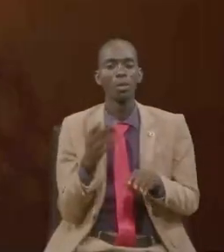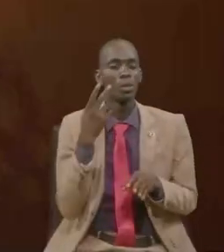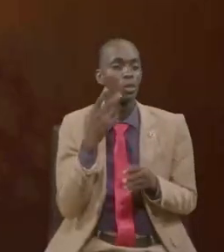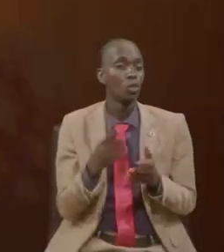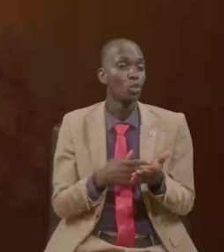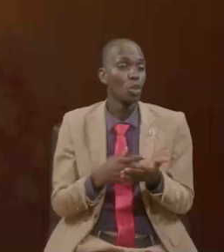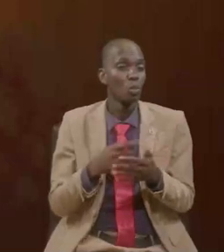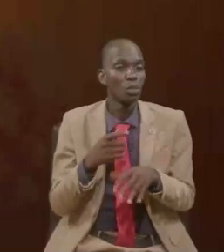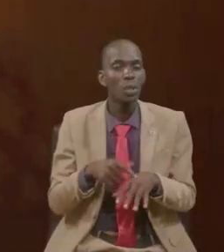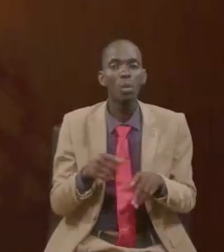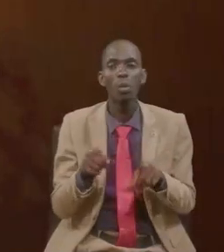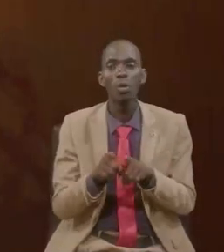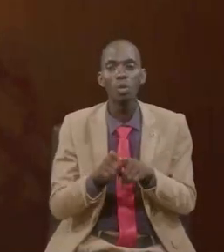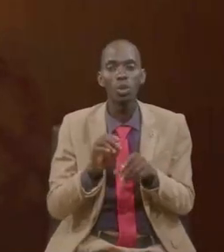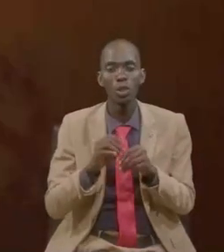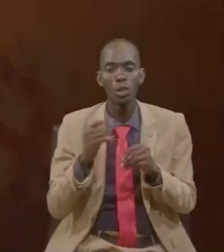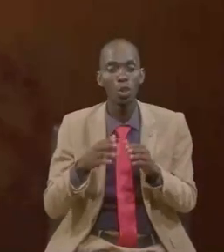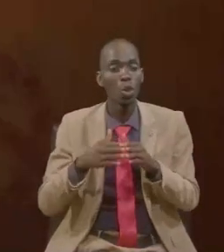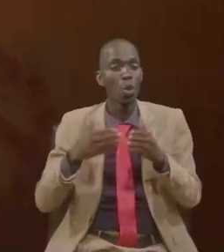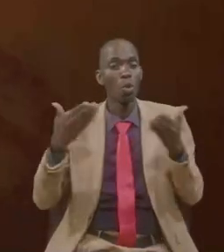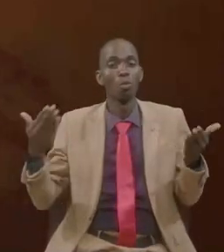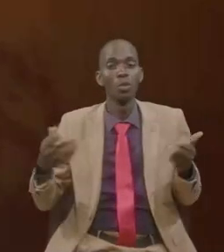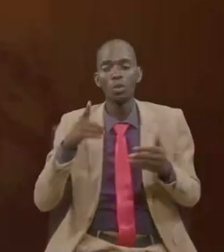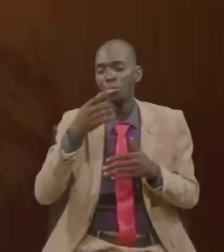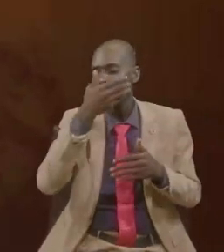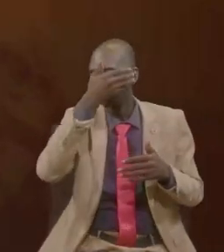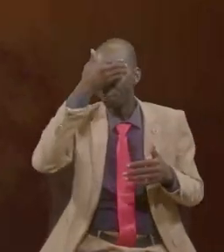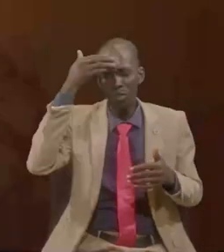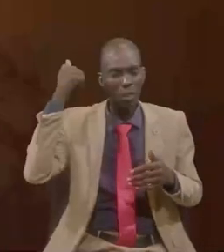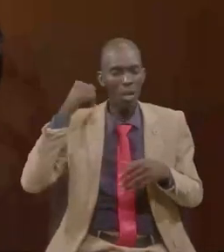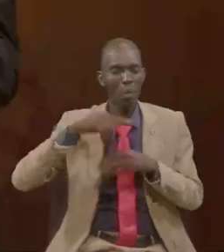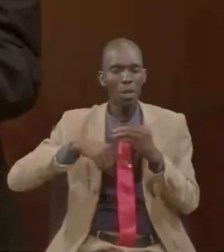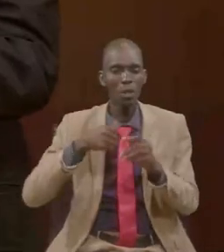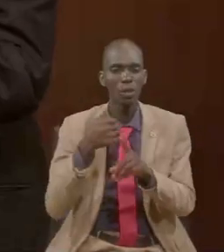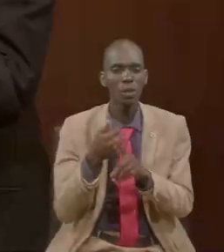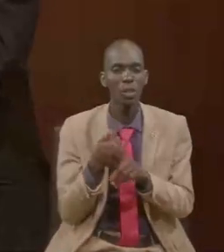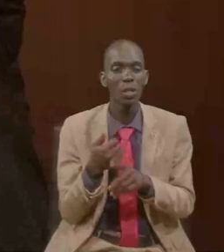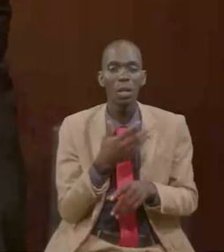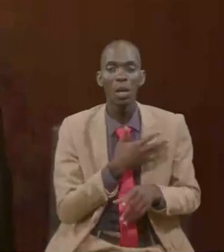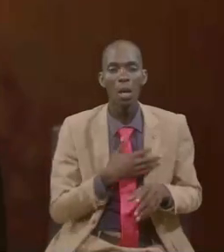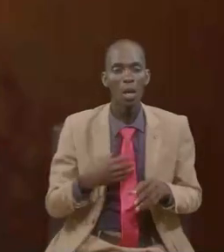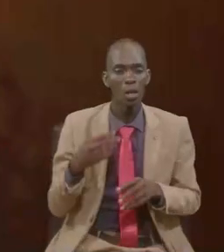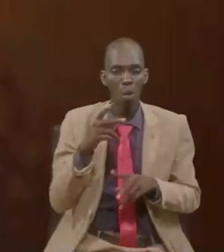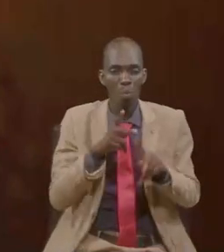savez, parfois, même aux vêtements, vous vous oubliez. Et les gens qui vous